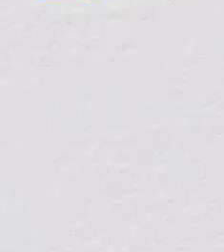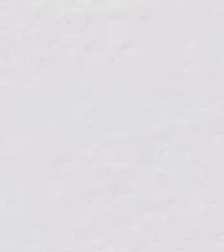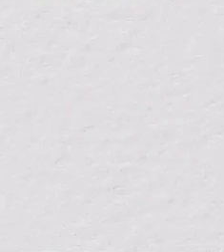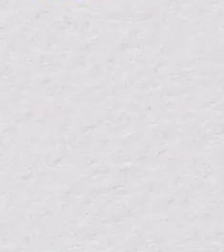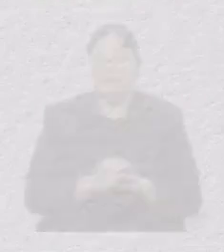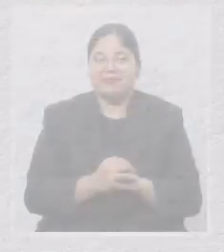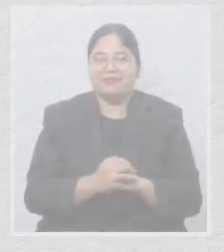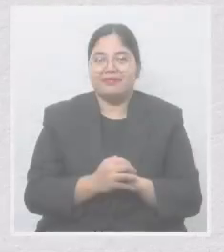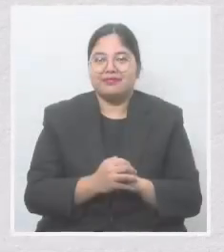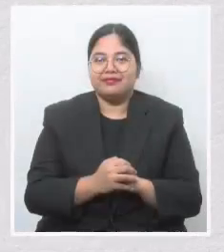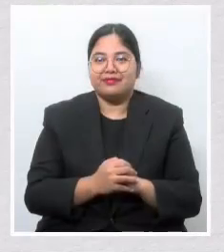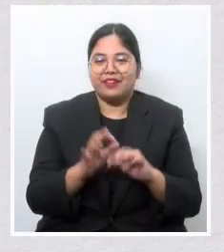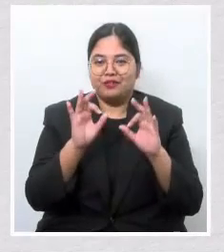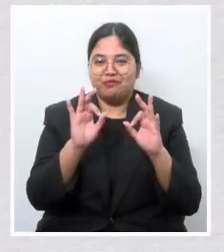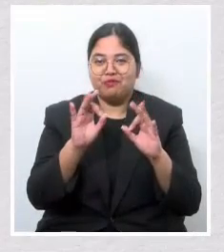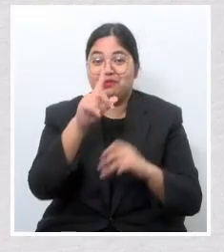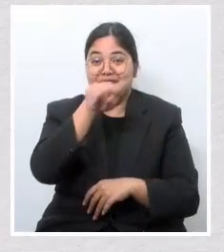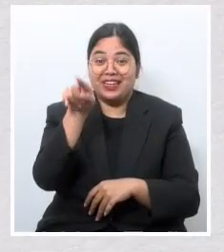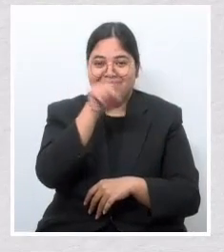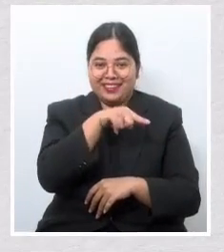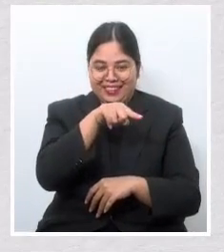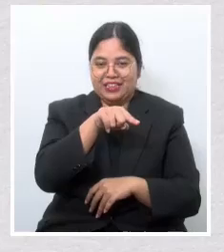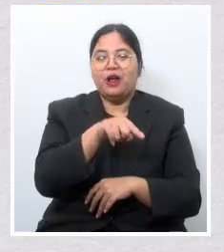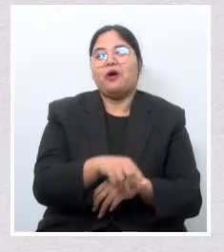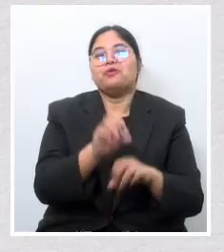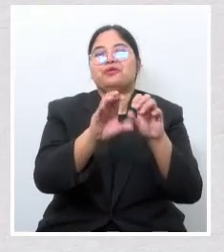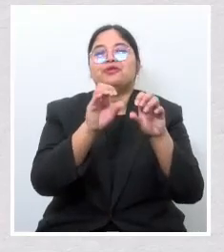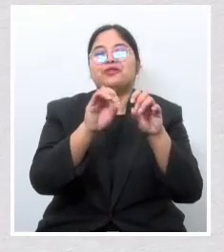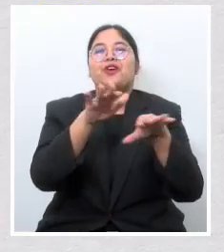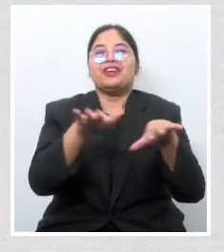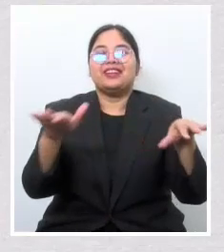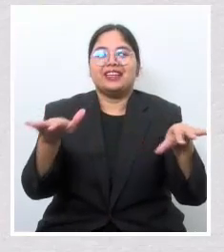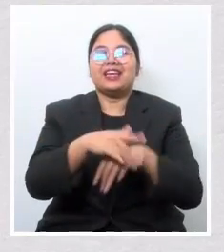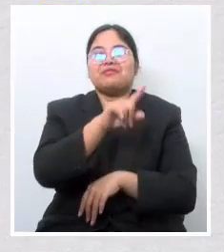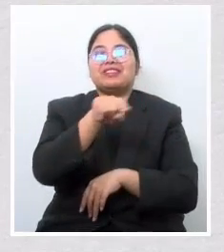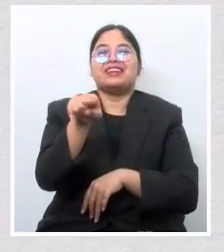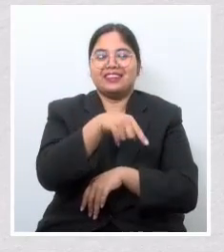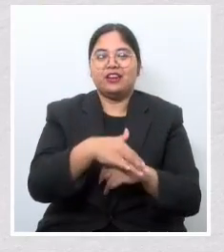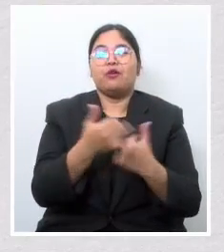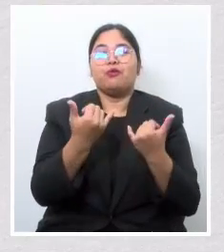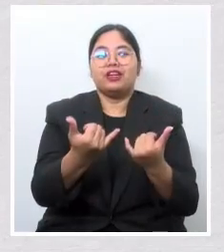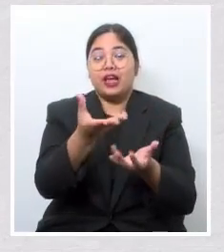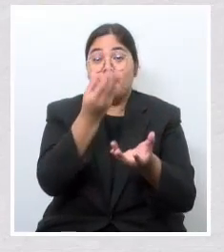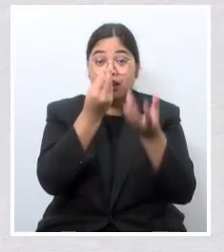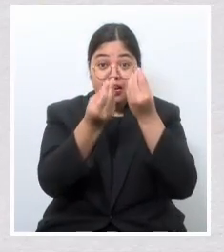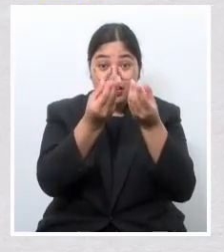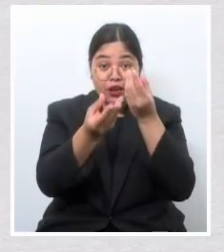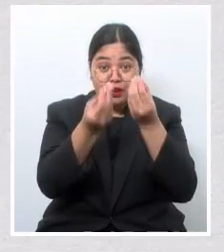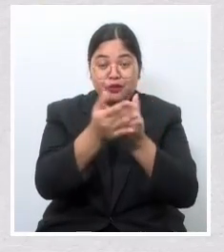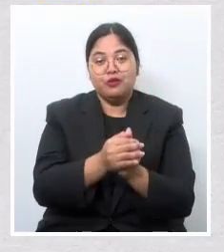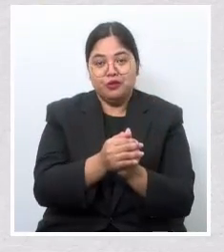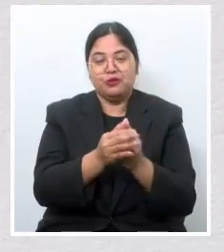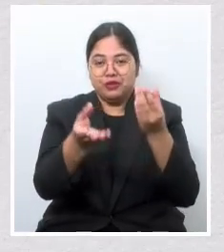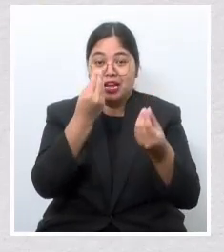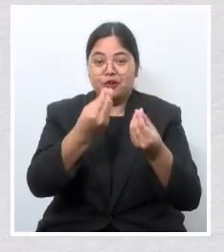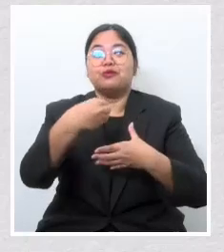ค่ะ you readyโอ่าวันนี้เราจะมาเรียนรู้สิ่งที่อยู่กับตัว